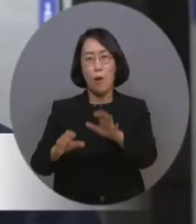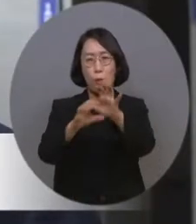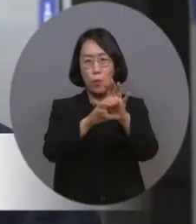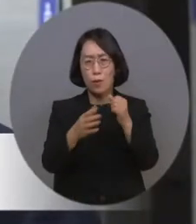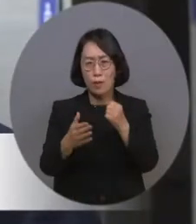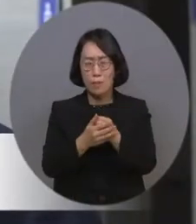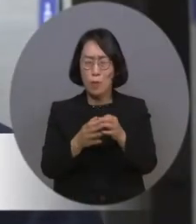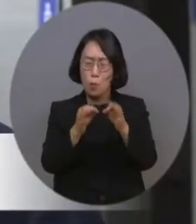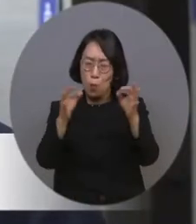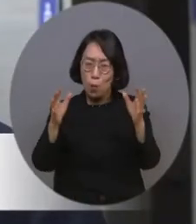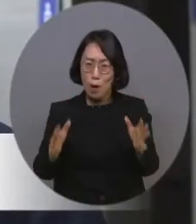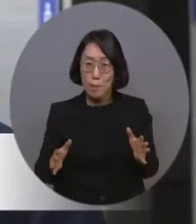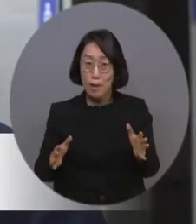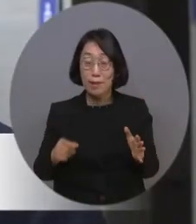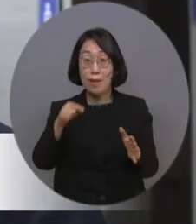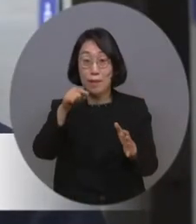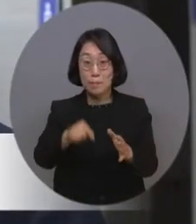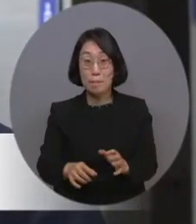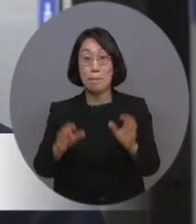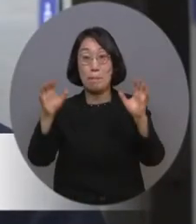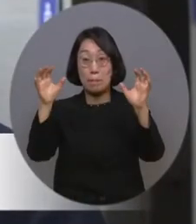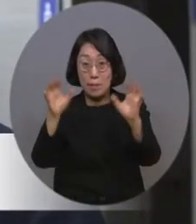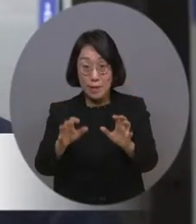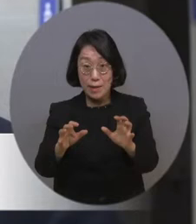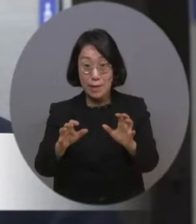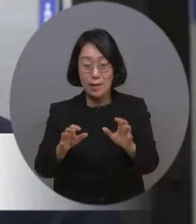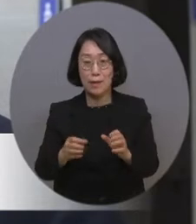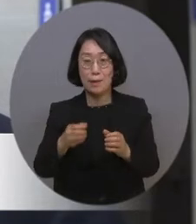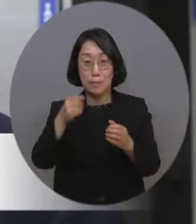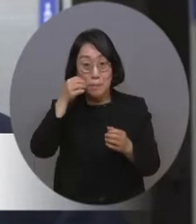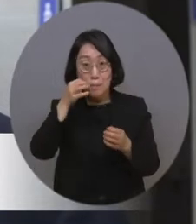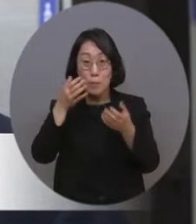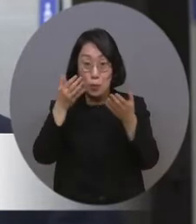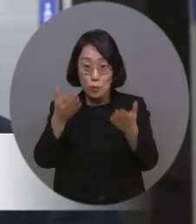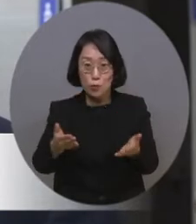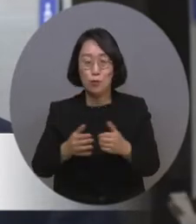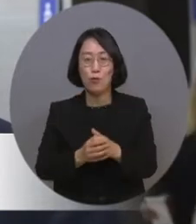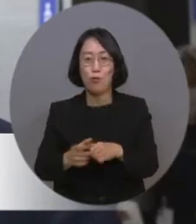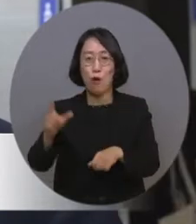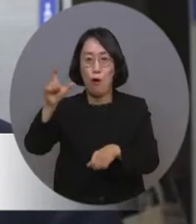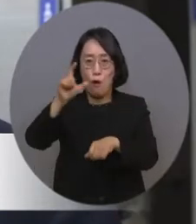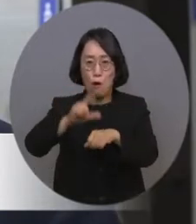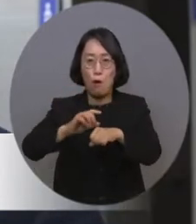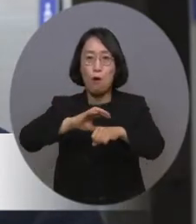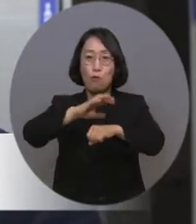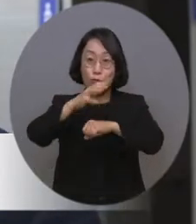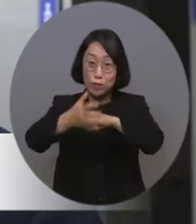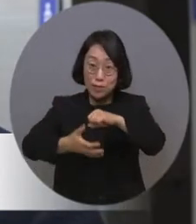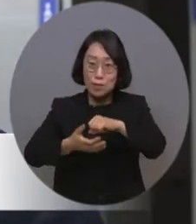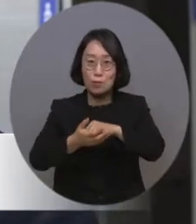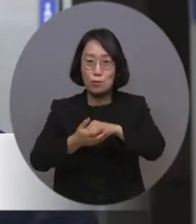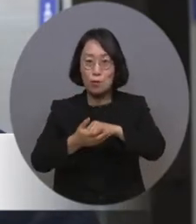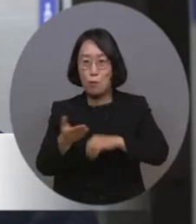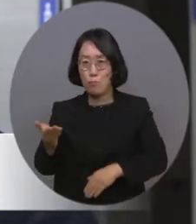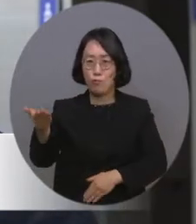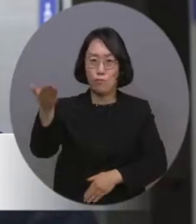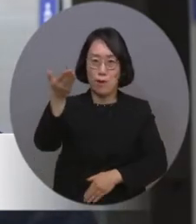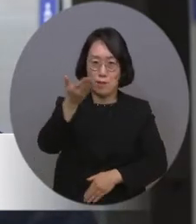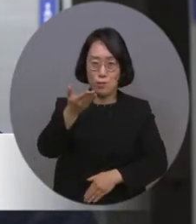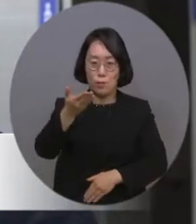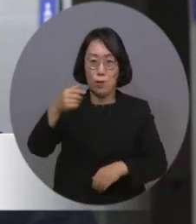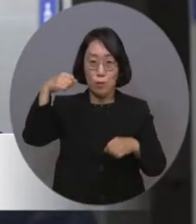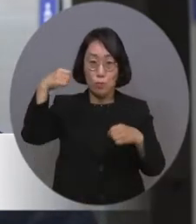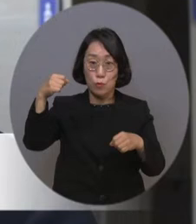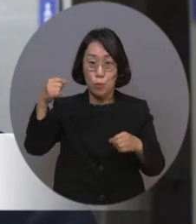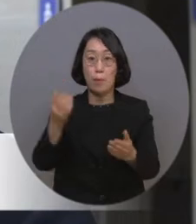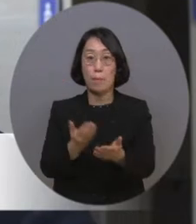이후에 좋은 행사로 꾸며진 것 같습니다. 한 단계 또 국제적으로도 더 나은 무용제가 될